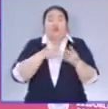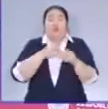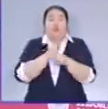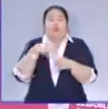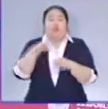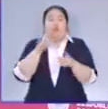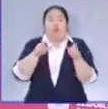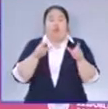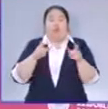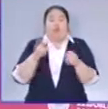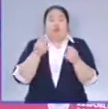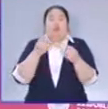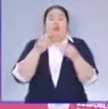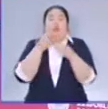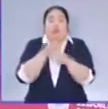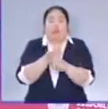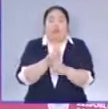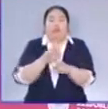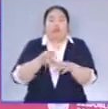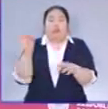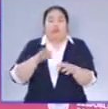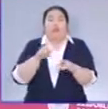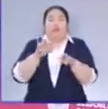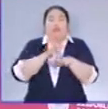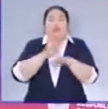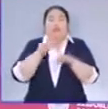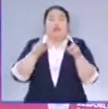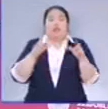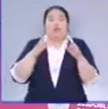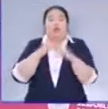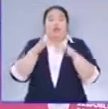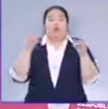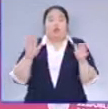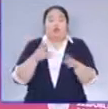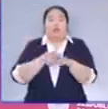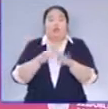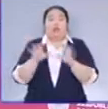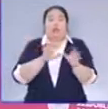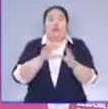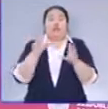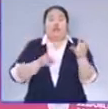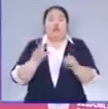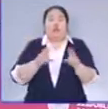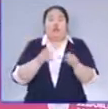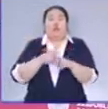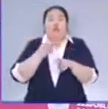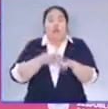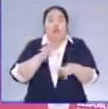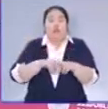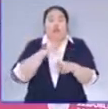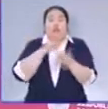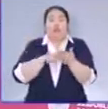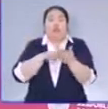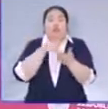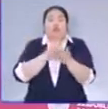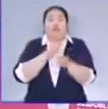bormayotgan xodimlar sonini imkon qadar qisqartirish hamda kasallanish sonini ko'paymasligini ta'minlash hisoblanadi. Demak, savol